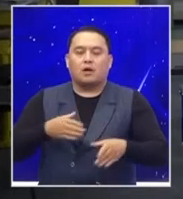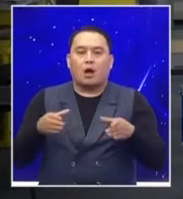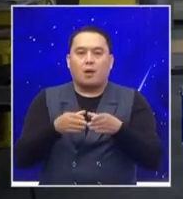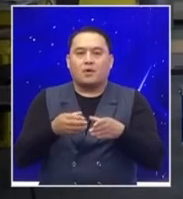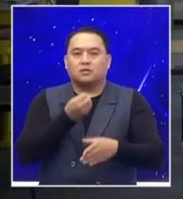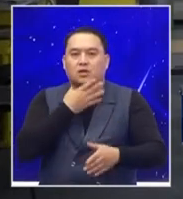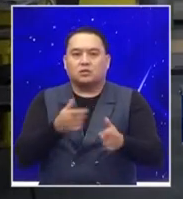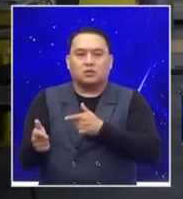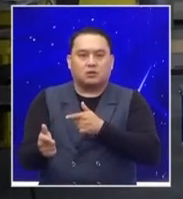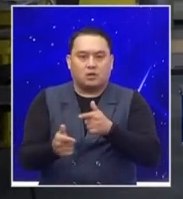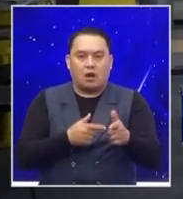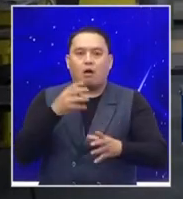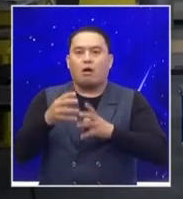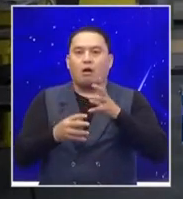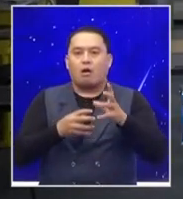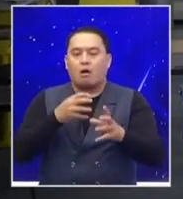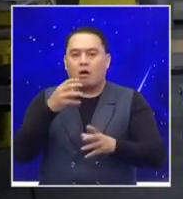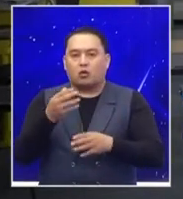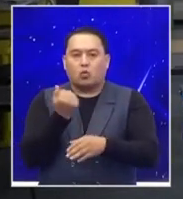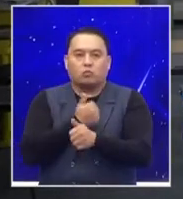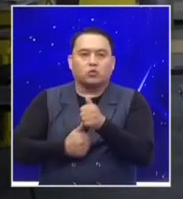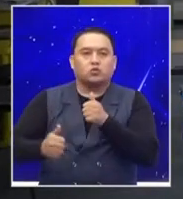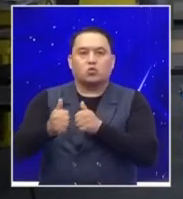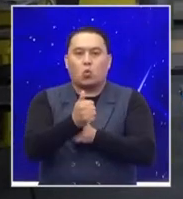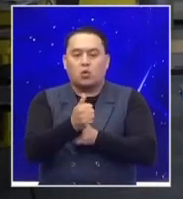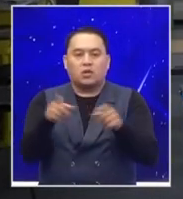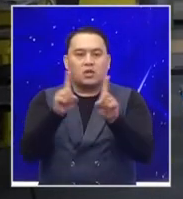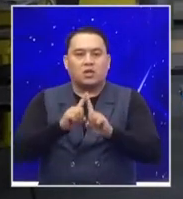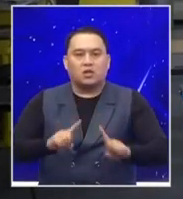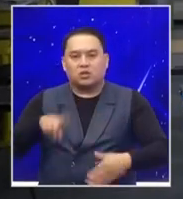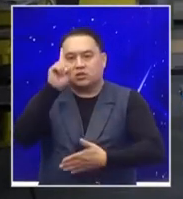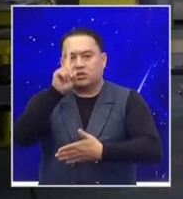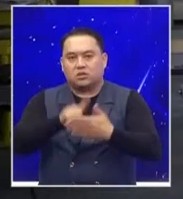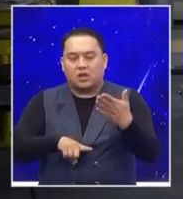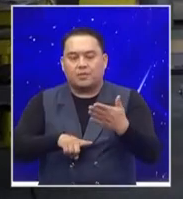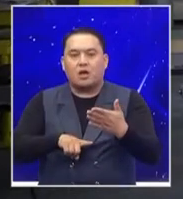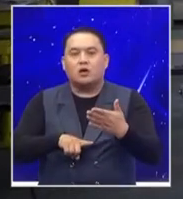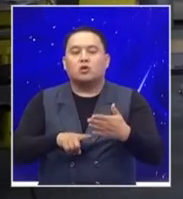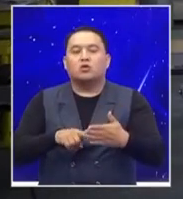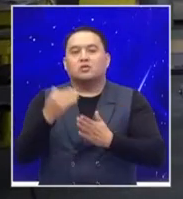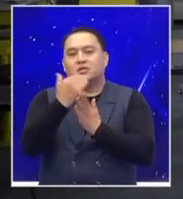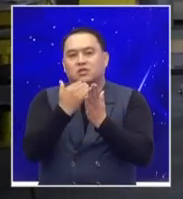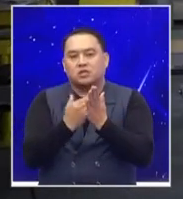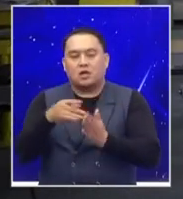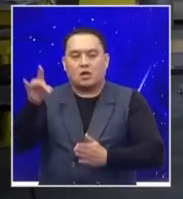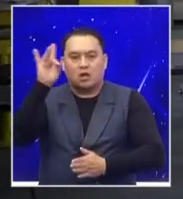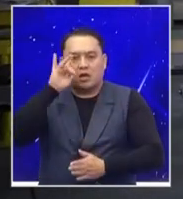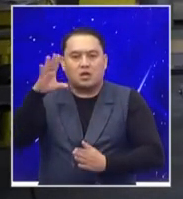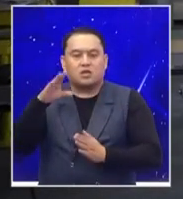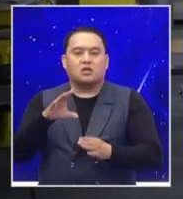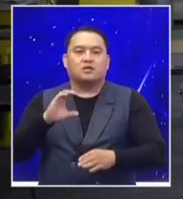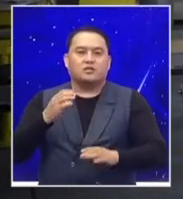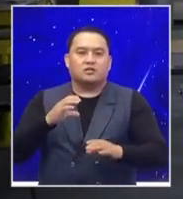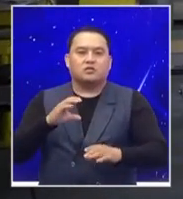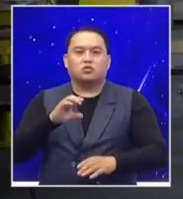жақсы дайындалды. Біз халықаралық додаларда топ жарған спортшыларымызға ерекше үміт артып отырмыз. Бұл тізімде ерлер арасында әлем біріншілігінің күміс